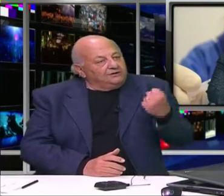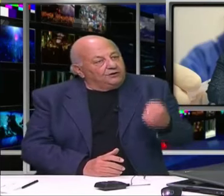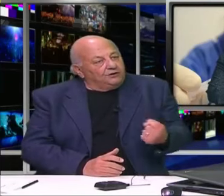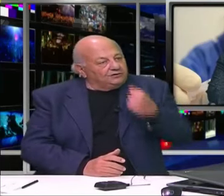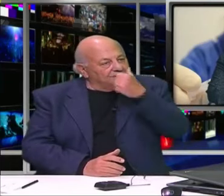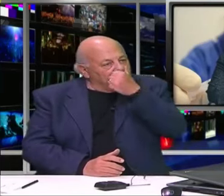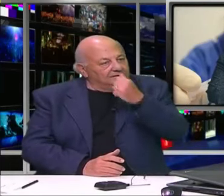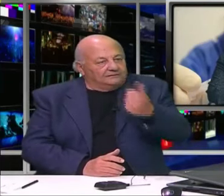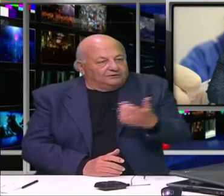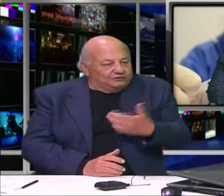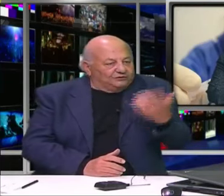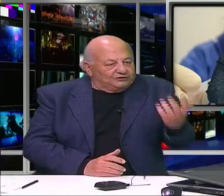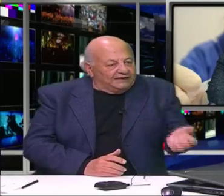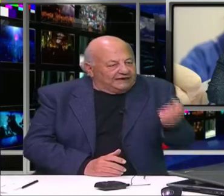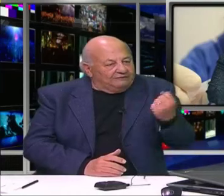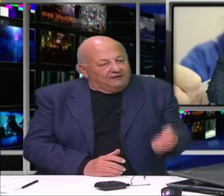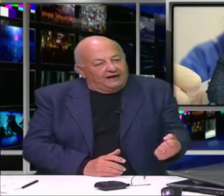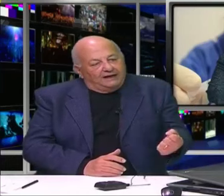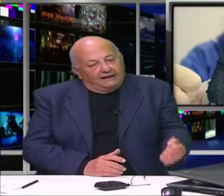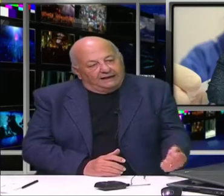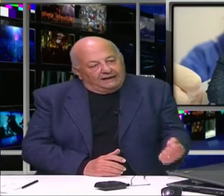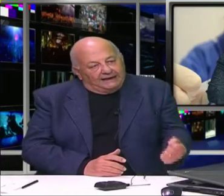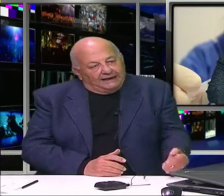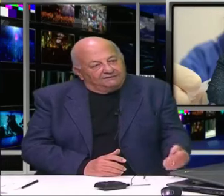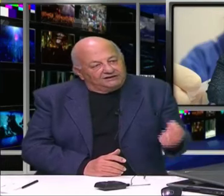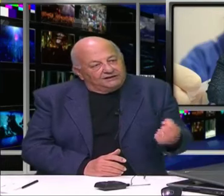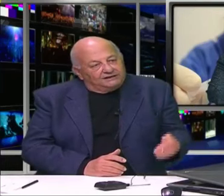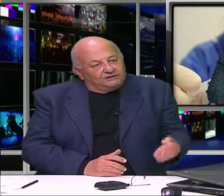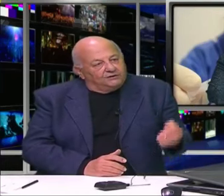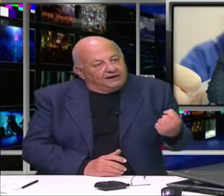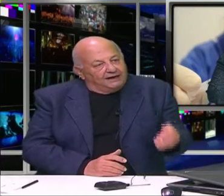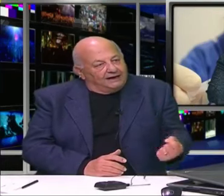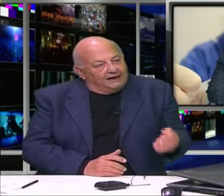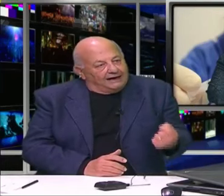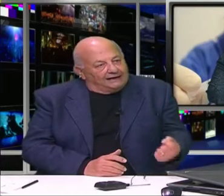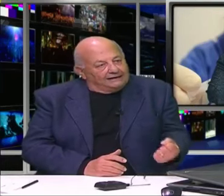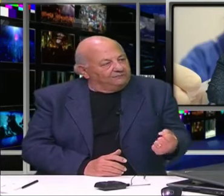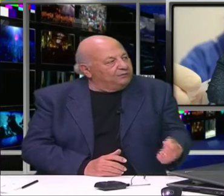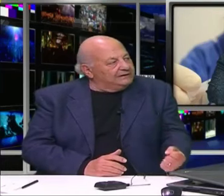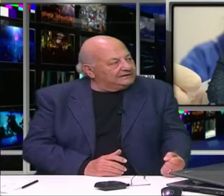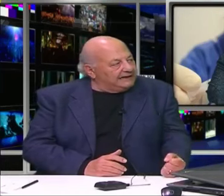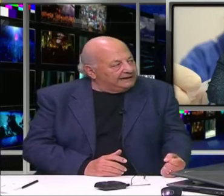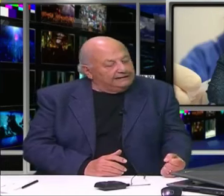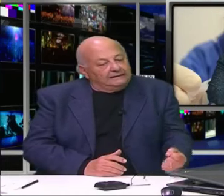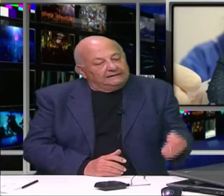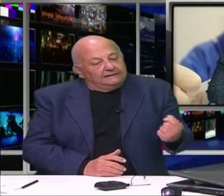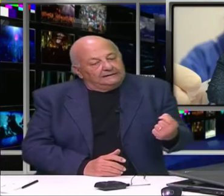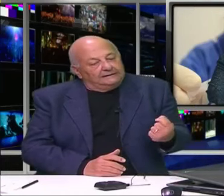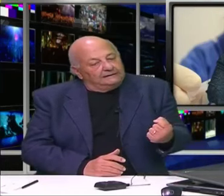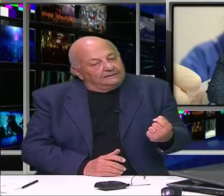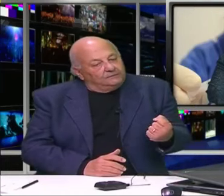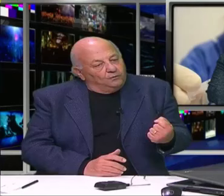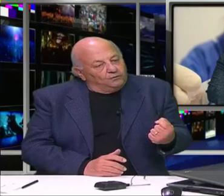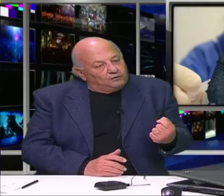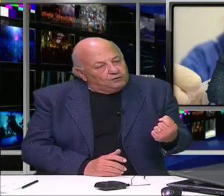il signor Rossi o il signor Gianni che fa la vaccinazione anti-influenzale,